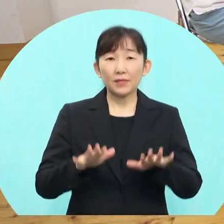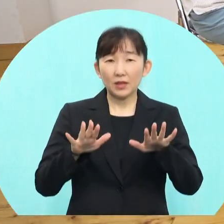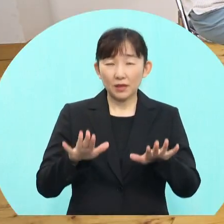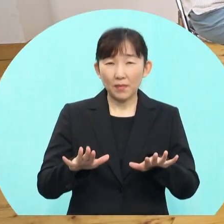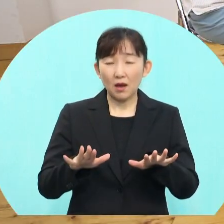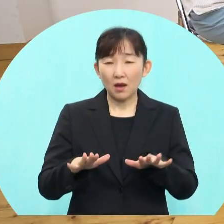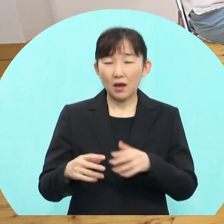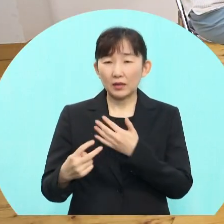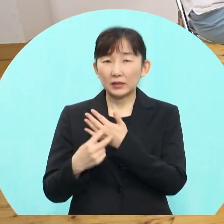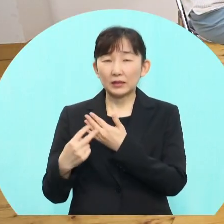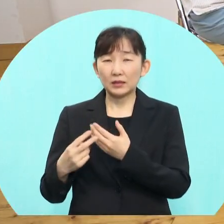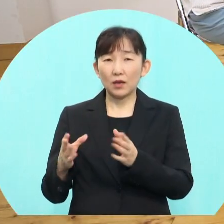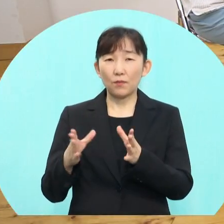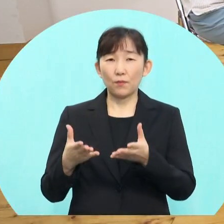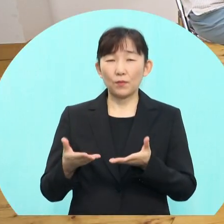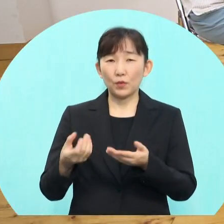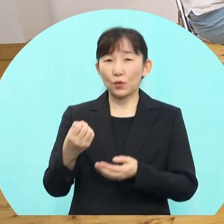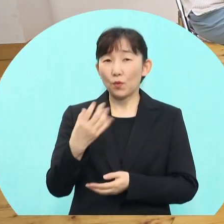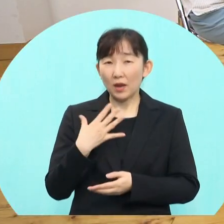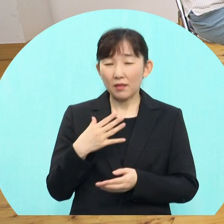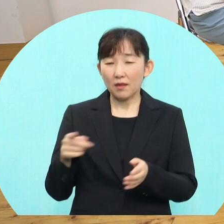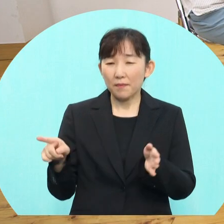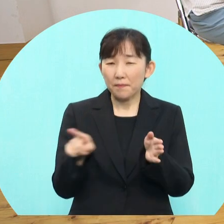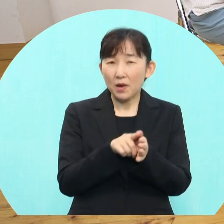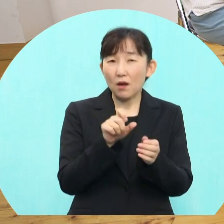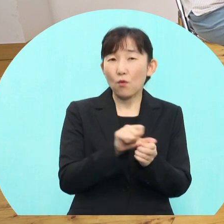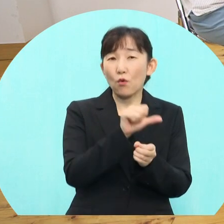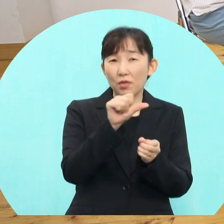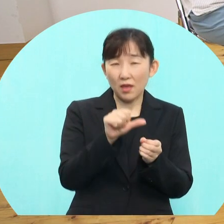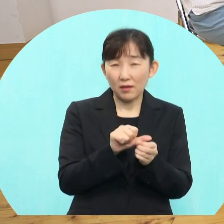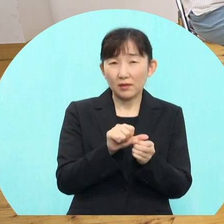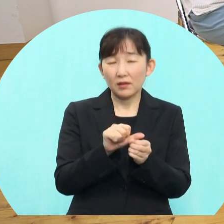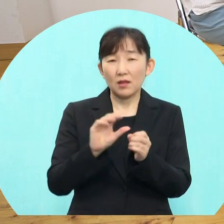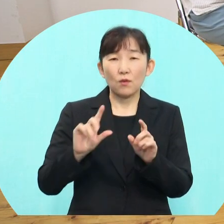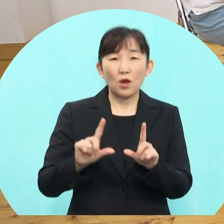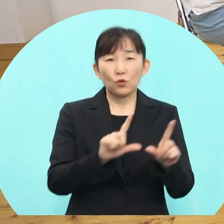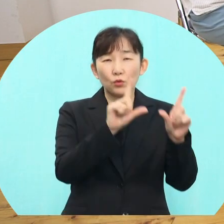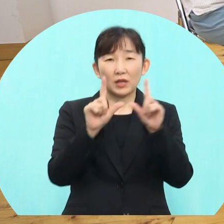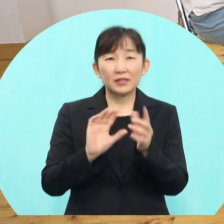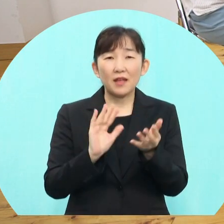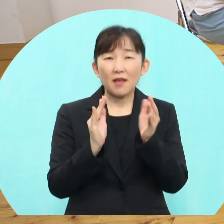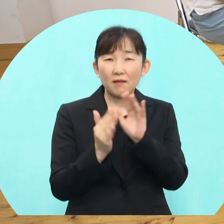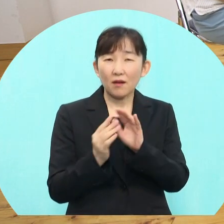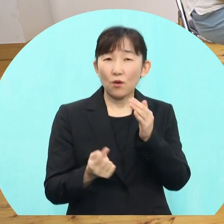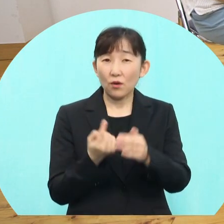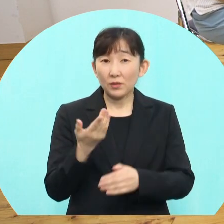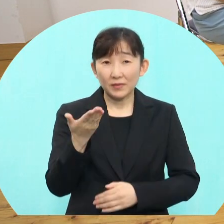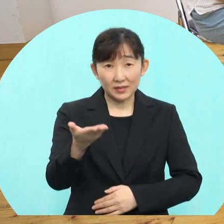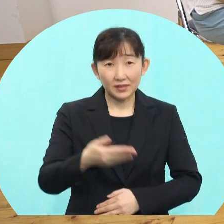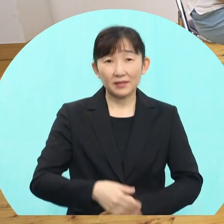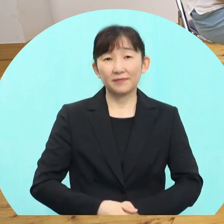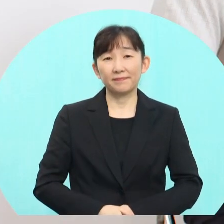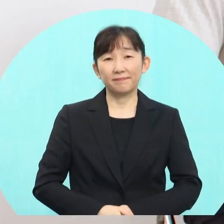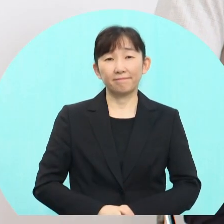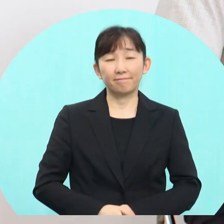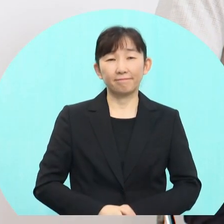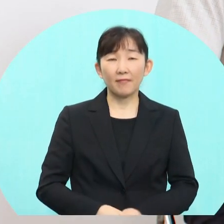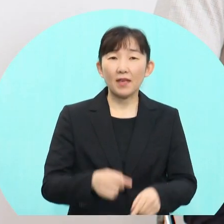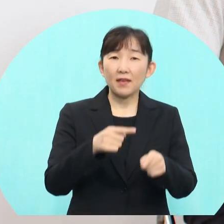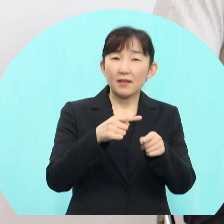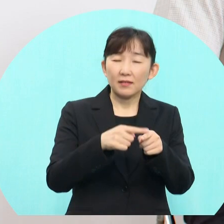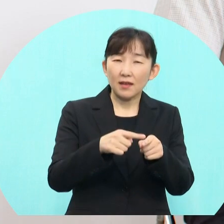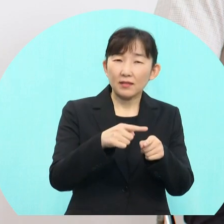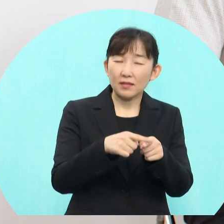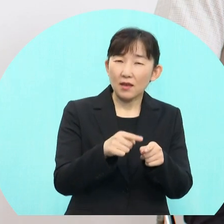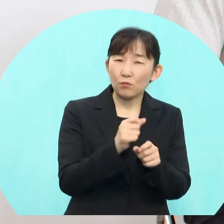今5年経過していますが、暮らしに変化はやはり出てきていますか？ だ